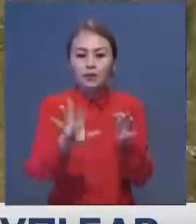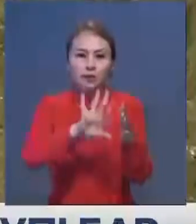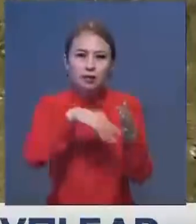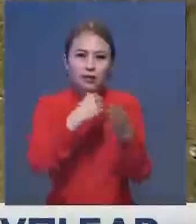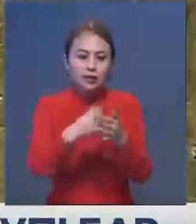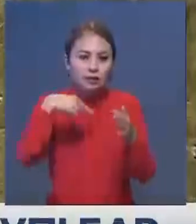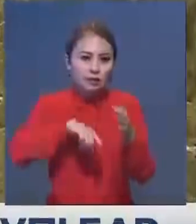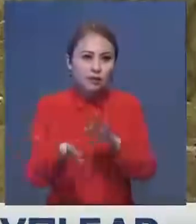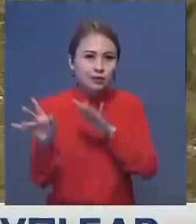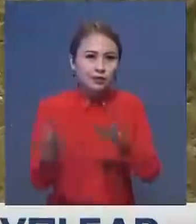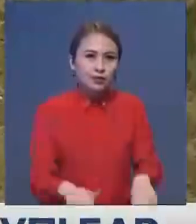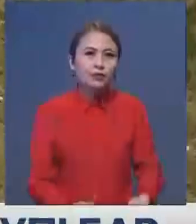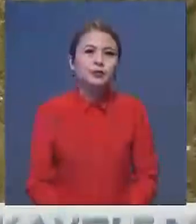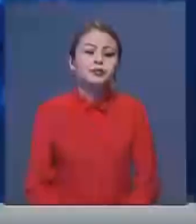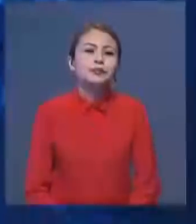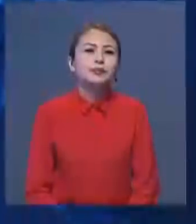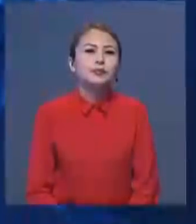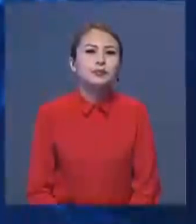астында жатыр.